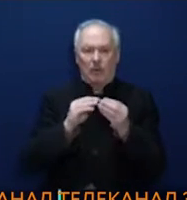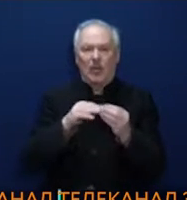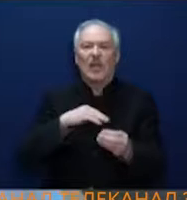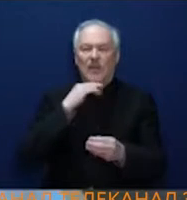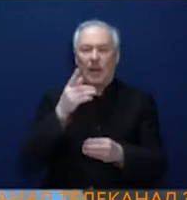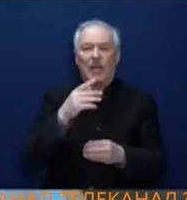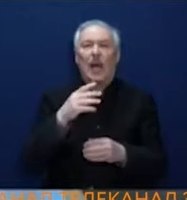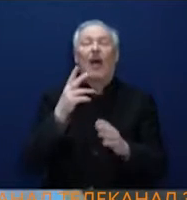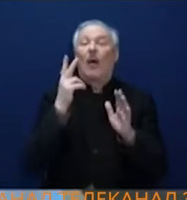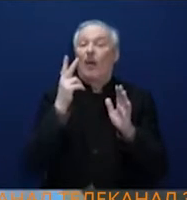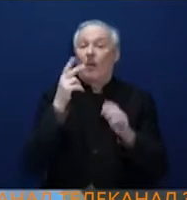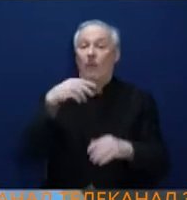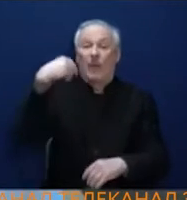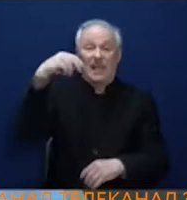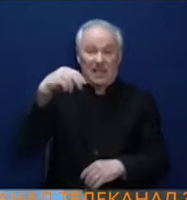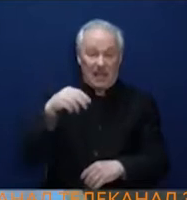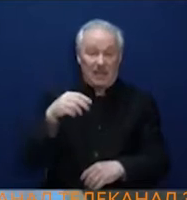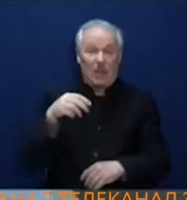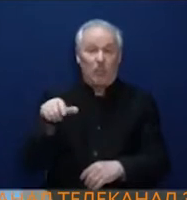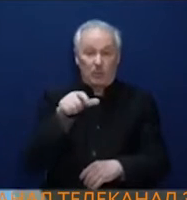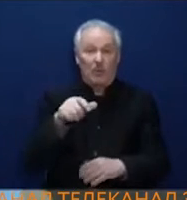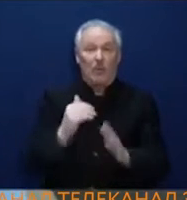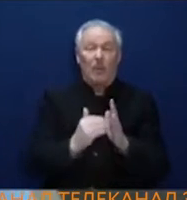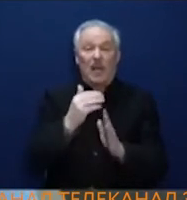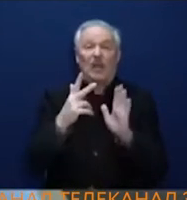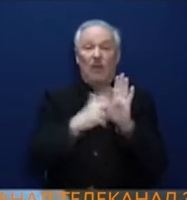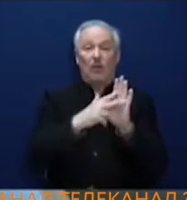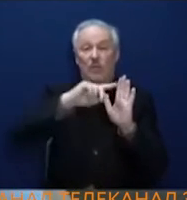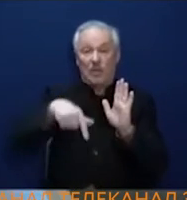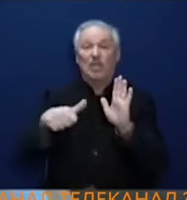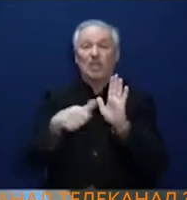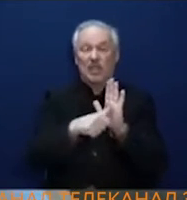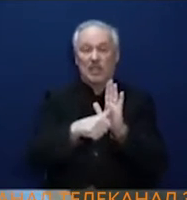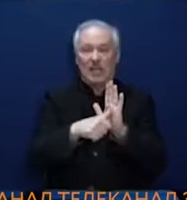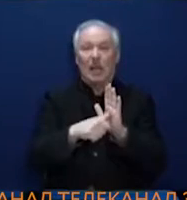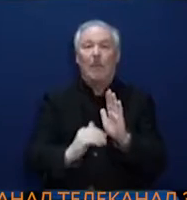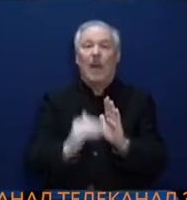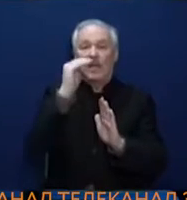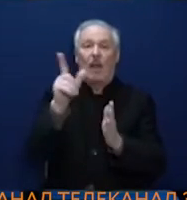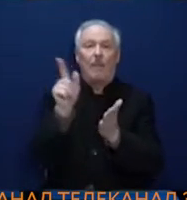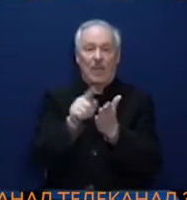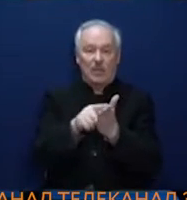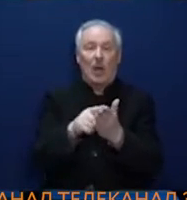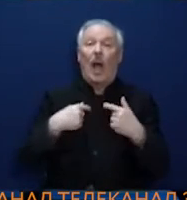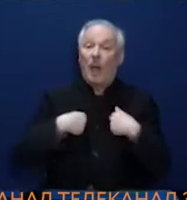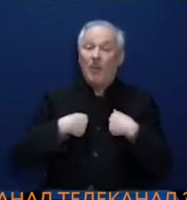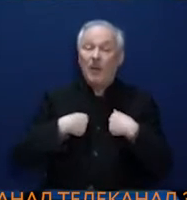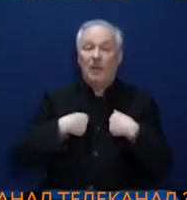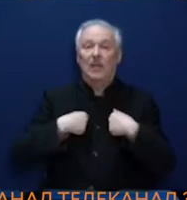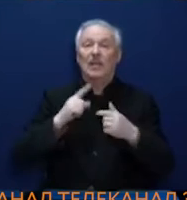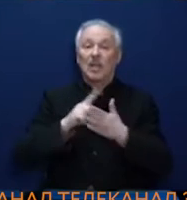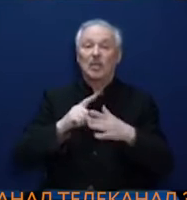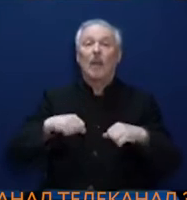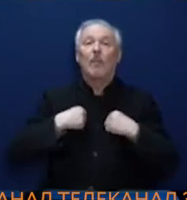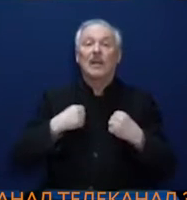на 8,6% поднял пенсию. Мы со своей стороны должны позаботиться о тем,